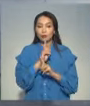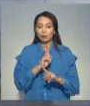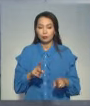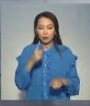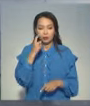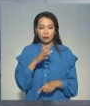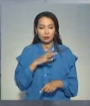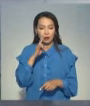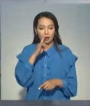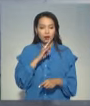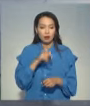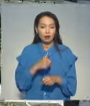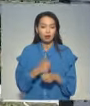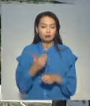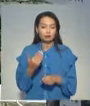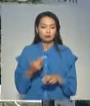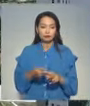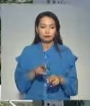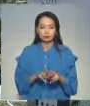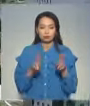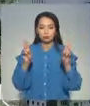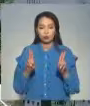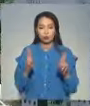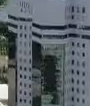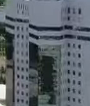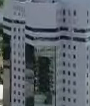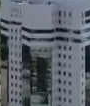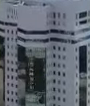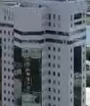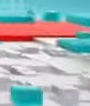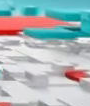Қазақстан басшысының ұстанымы. Бекболат Сатуов, Астана Таймс.